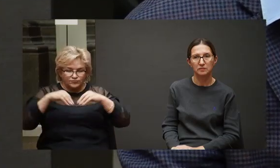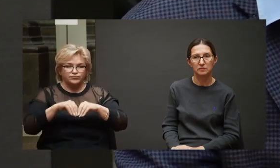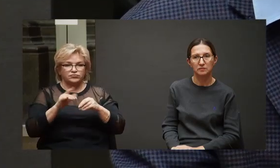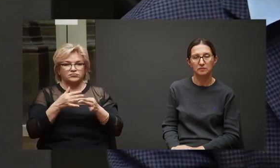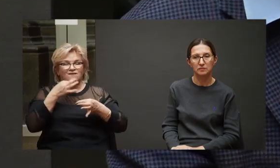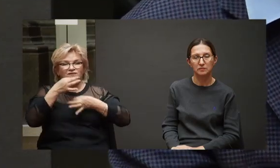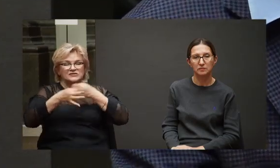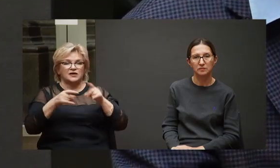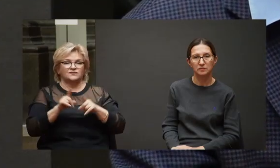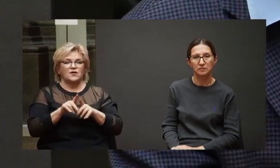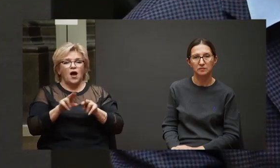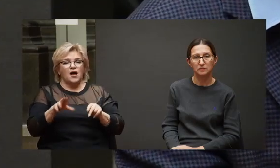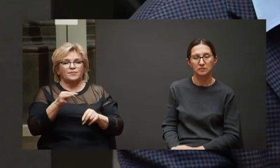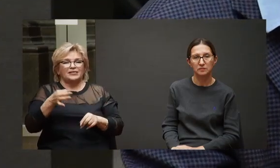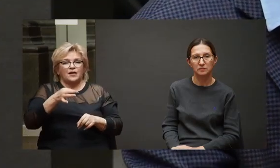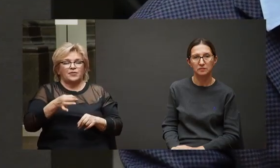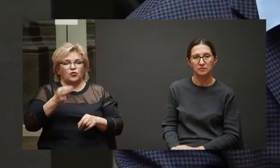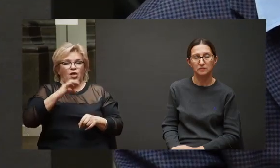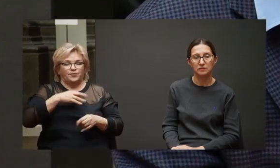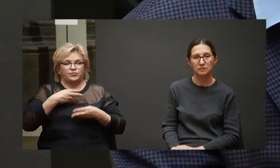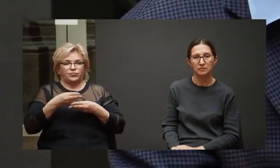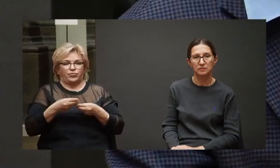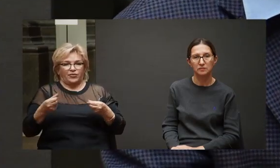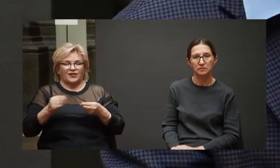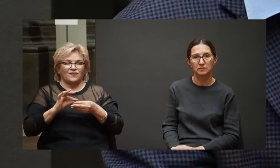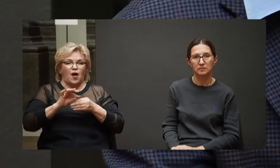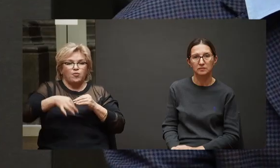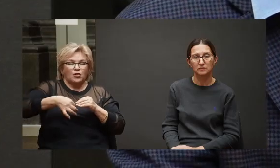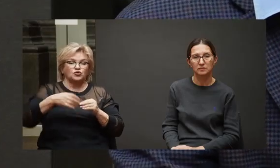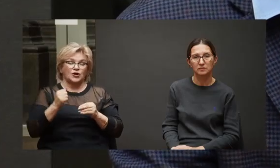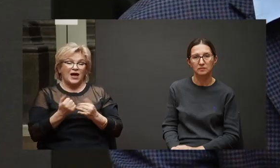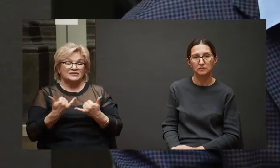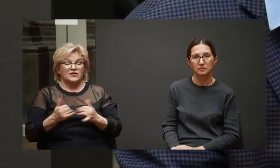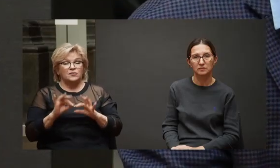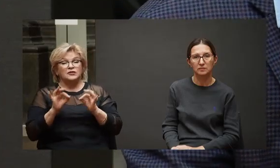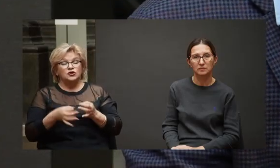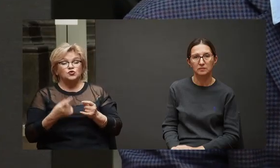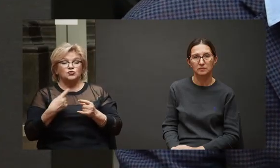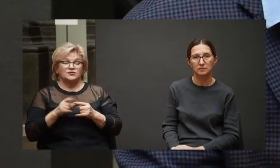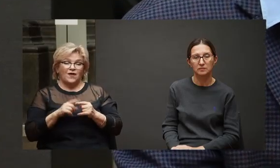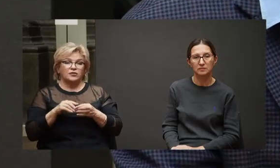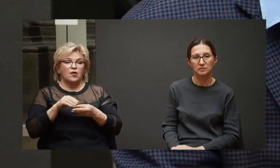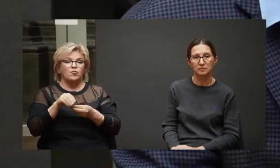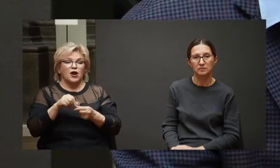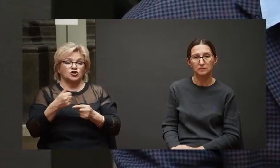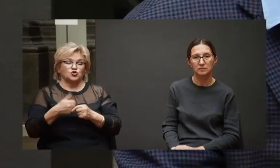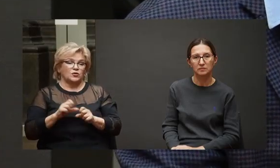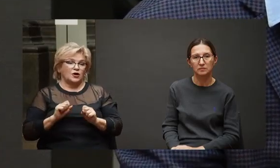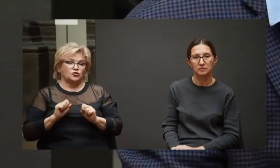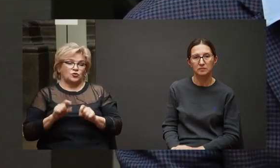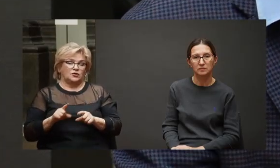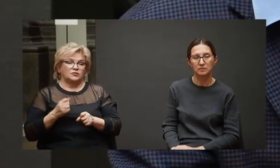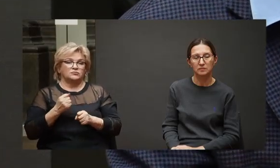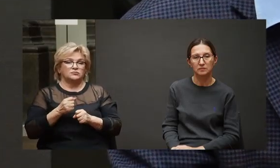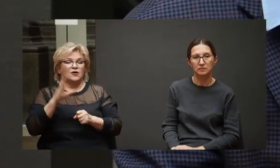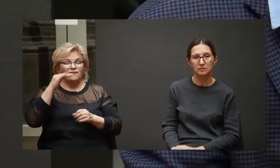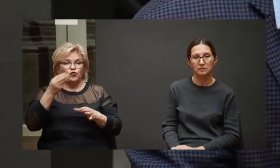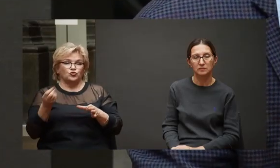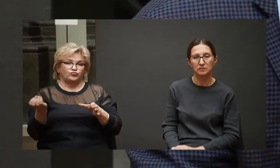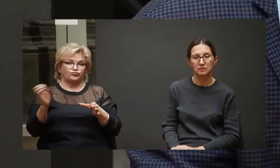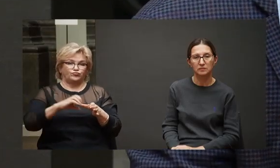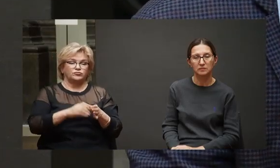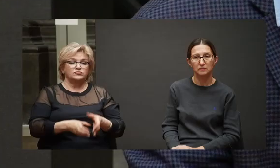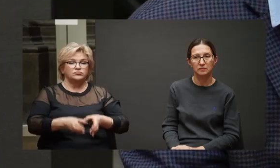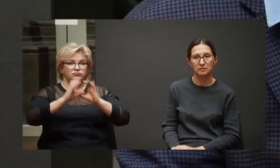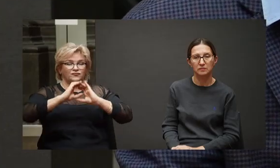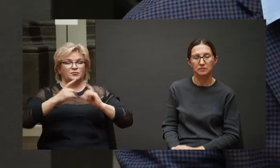как таблетку, да, в растворимую оболочку. А современное искусство – это тот порошок, который тебе надо самому высыпать в воду и выпить его. Это будет,